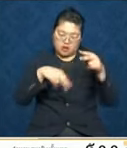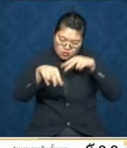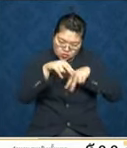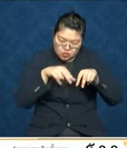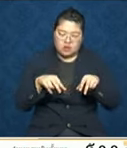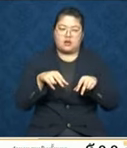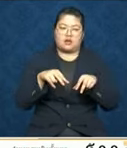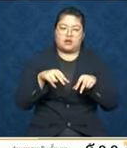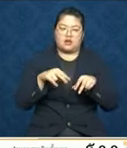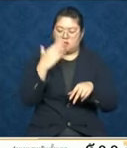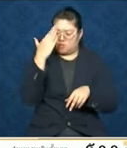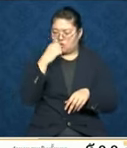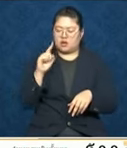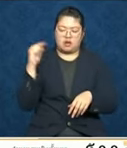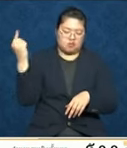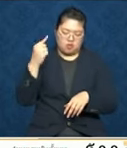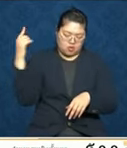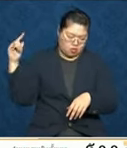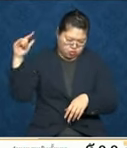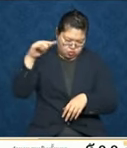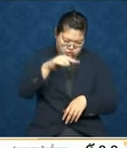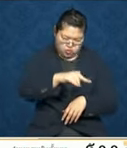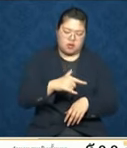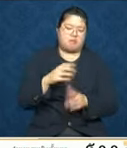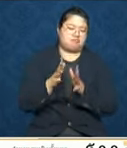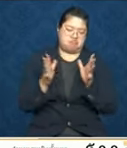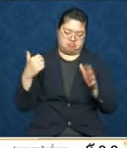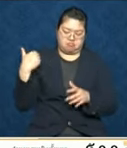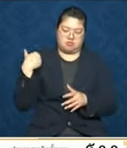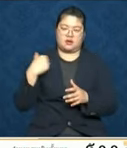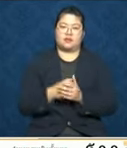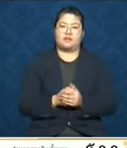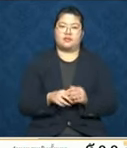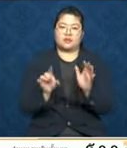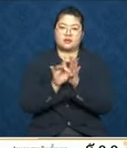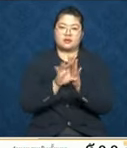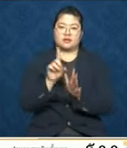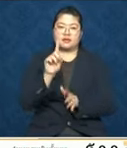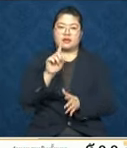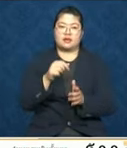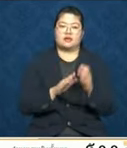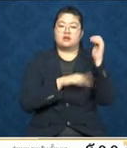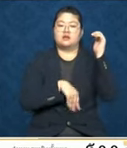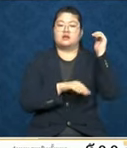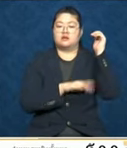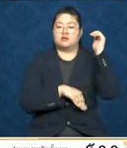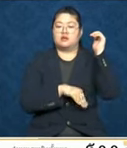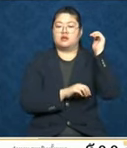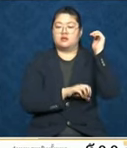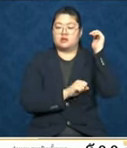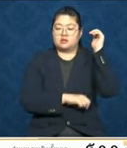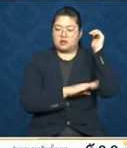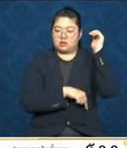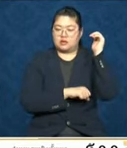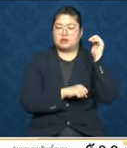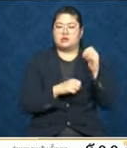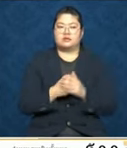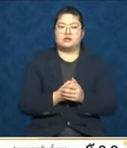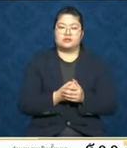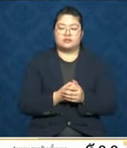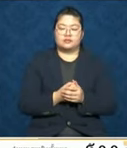องเที่ยวที่จะมามากขึ้นในทุกปีโดยเร่งด่วนค่ะเรื่องสุดท้ายค่ะท่านประธานเรื่องของจังหวัดสงขลาหาดสมิลานะคะดิฉันได้รับเรื่องร้องเรียน